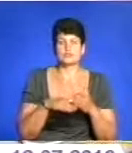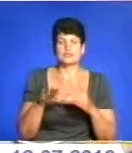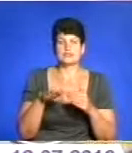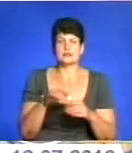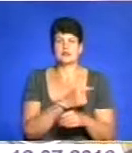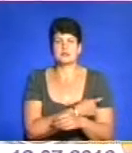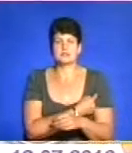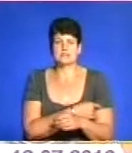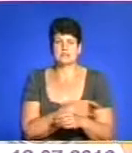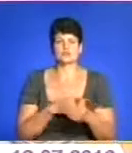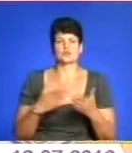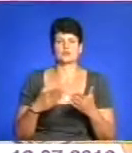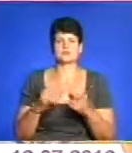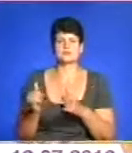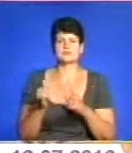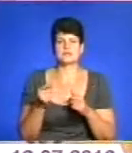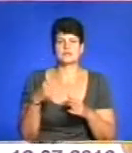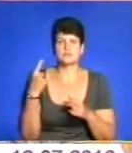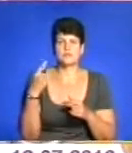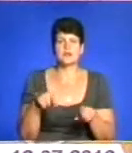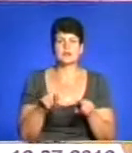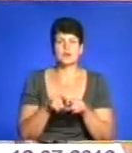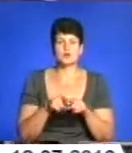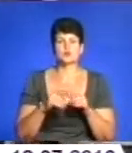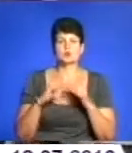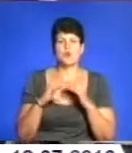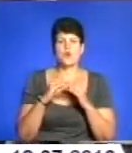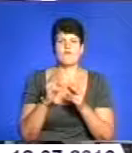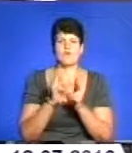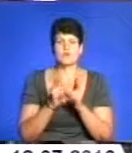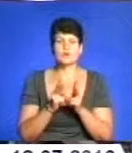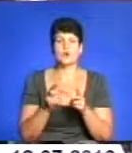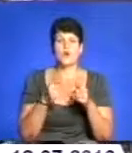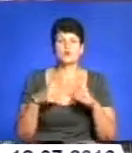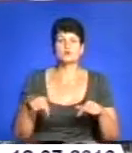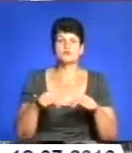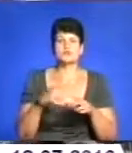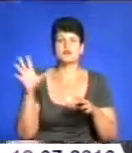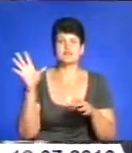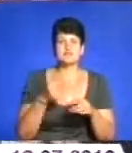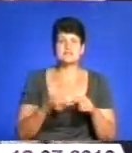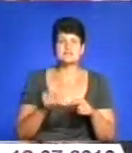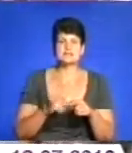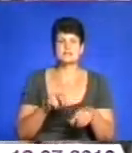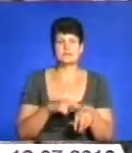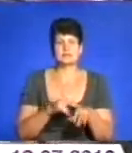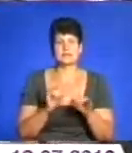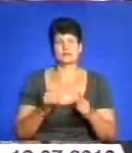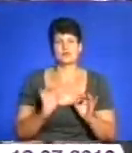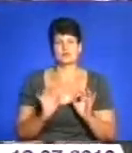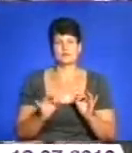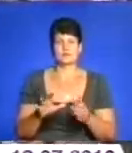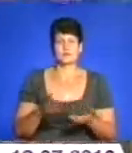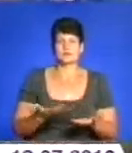медичного об'єднання МВС Тернопільської області, а також польова кухня – усе це організували правоохоронці краю для безпечного перебування прочан під